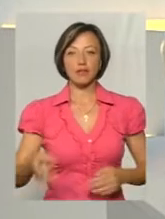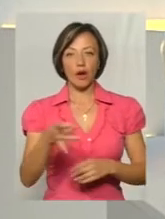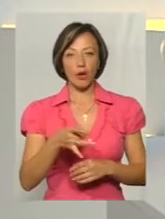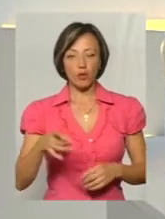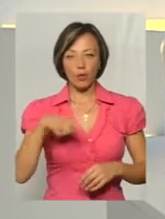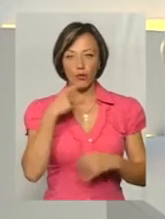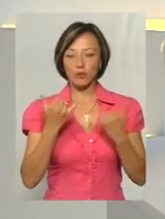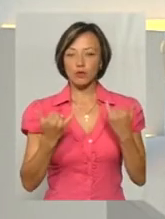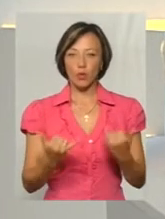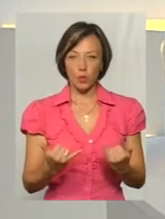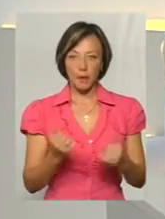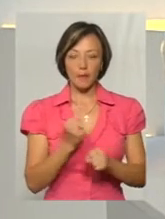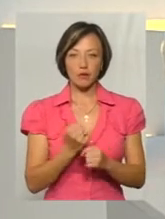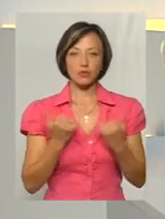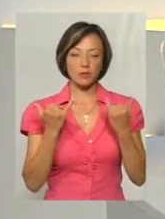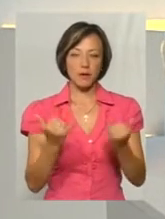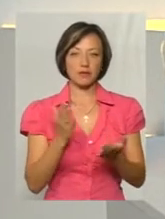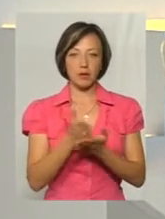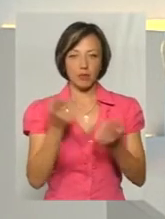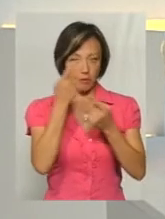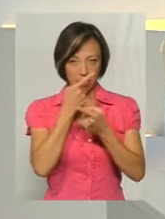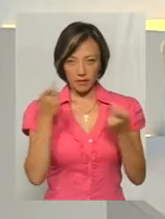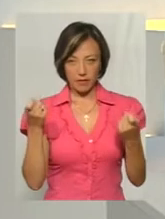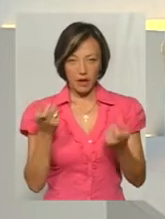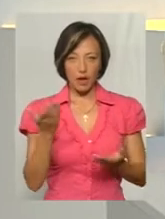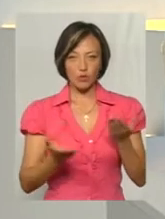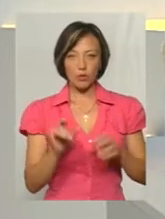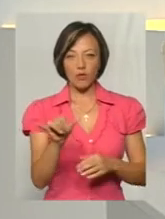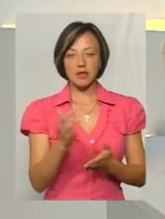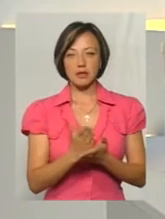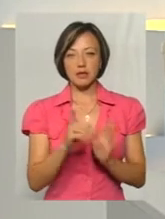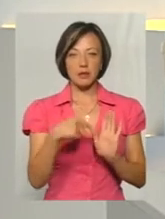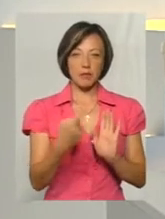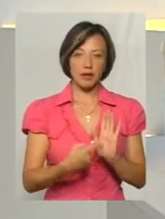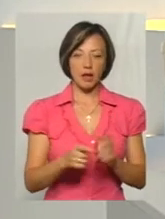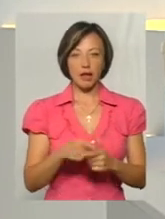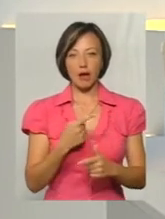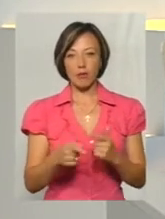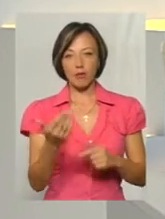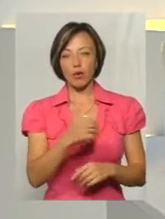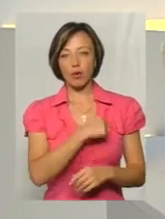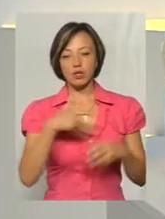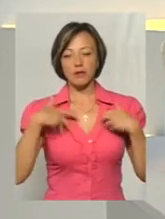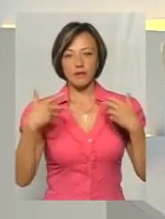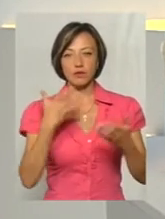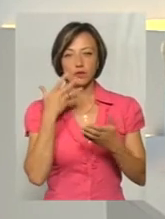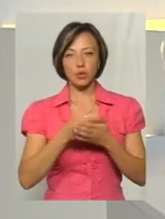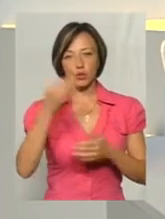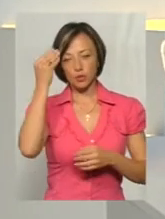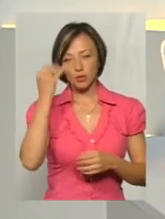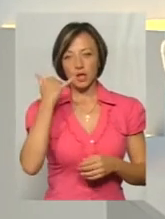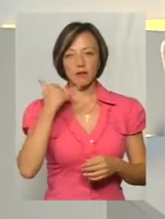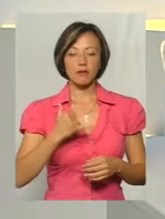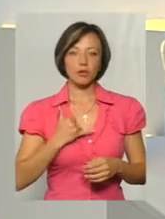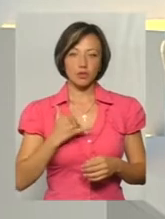це говоримо сьогодні. Працюємо для вас у прямому ефірі, тому якщо у вас є питання, або ви хочете висловити свою думку,